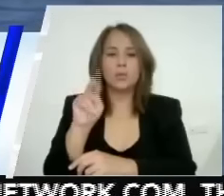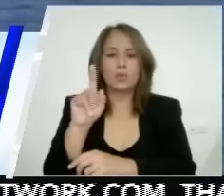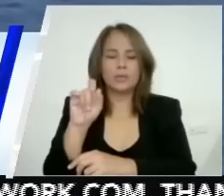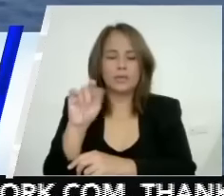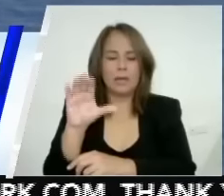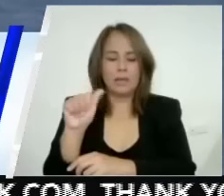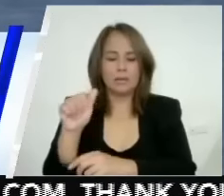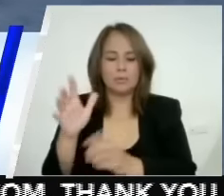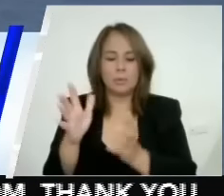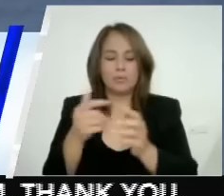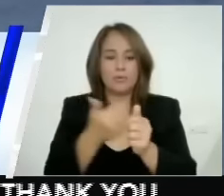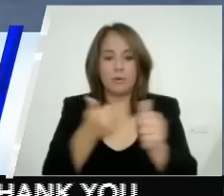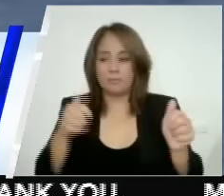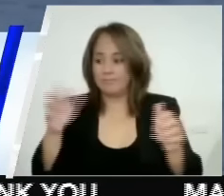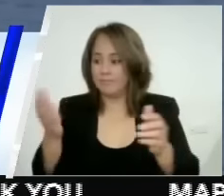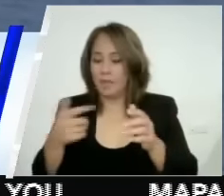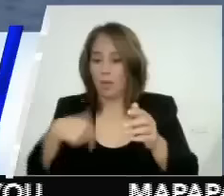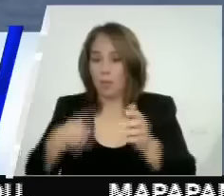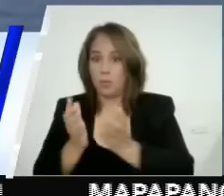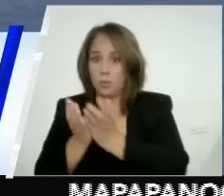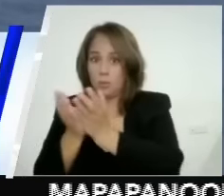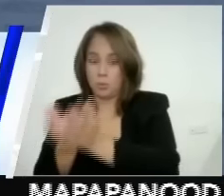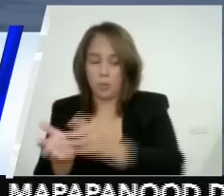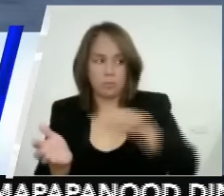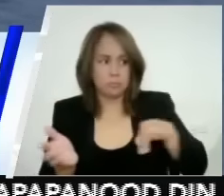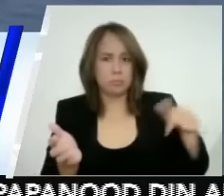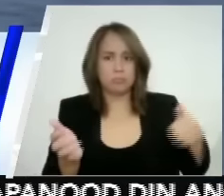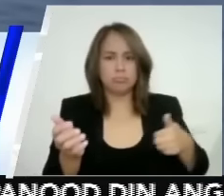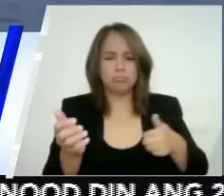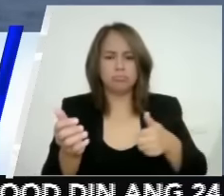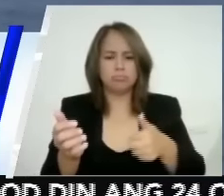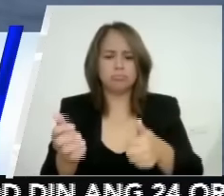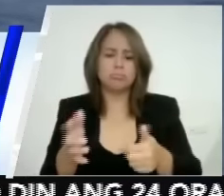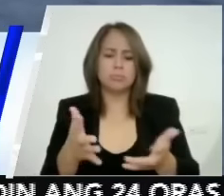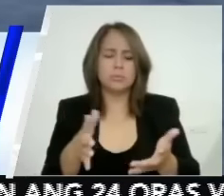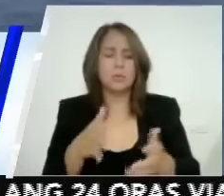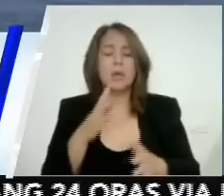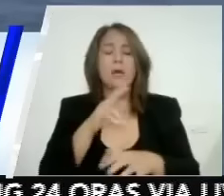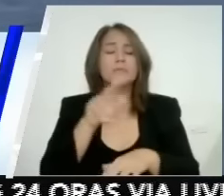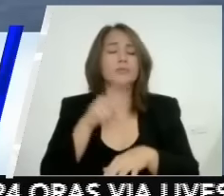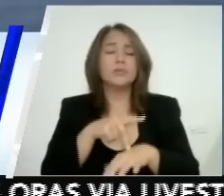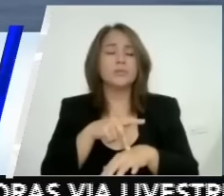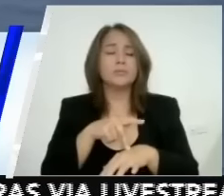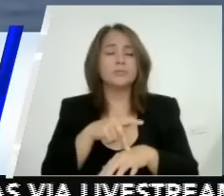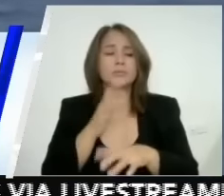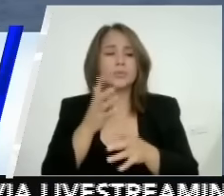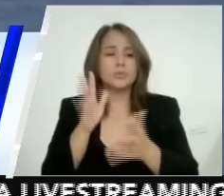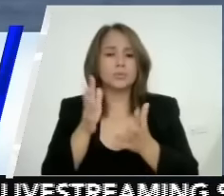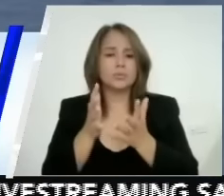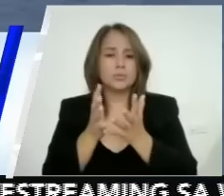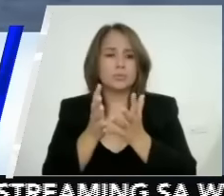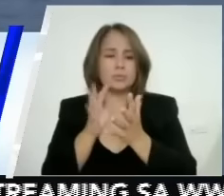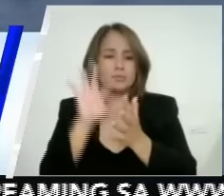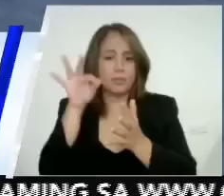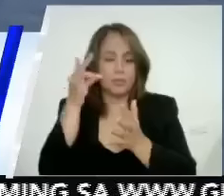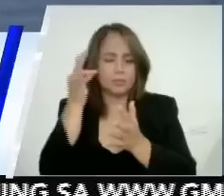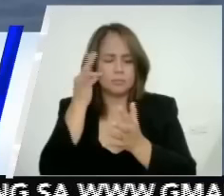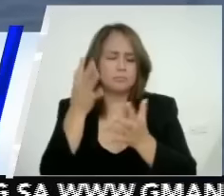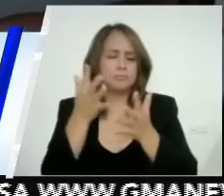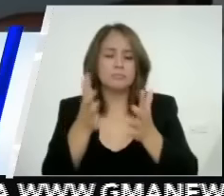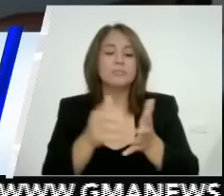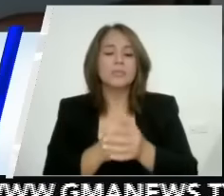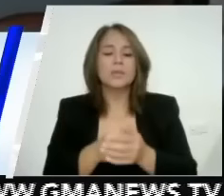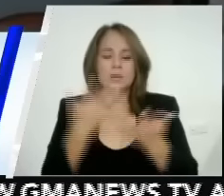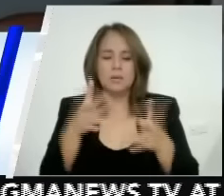Navy vessel. Hindi ito alintana ng mga barko ng Pilipinas at France na tuloy lang sa pagsasanay. Kanina na-monitor naman natin